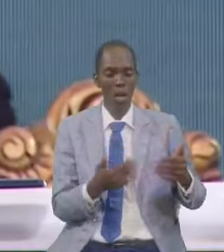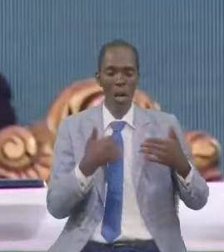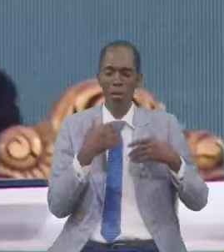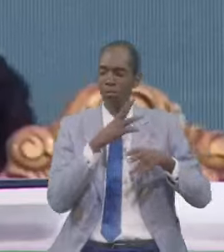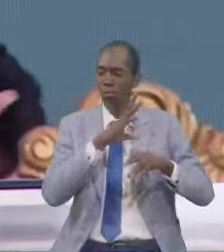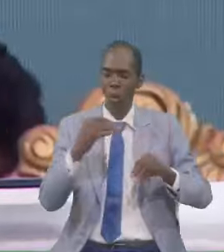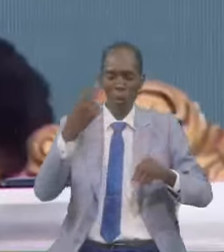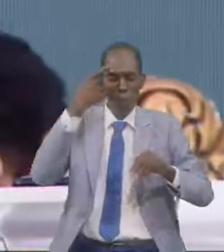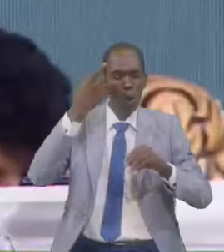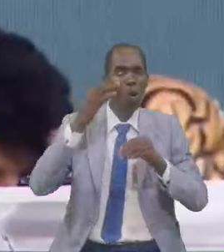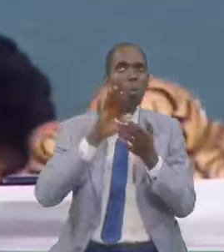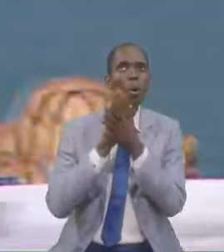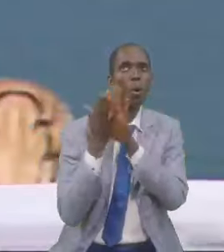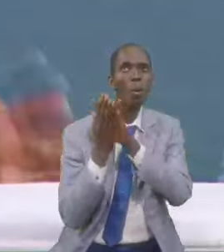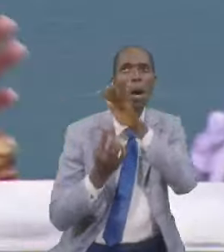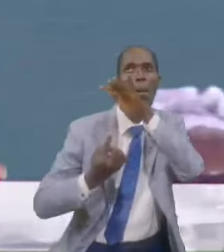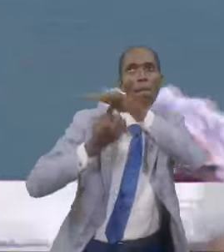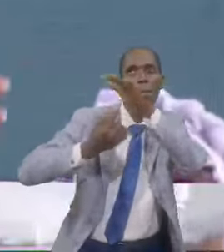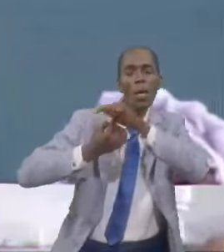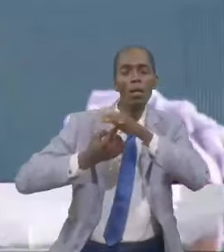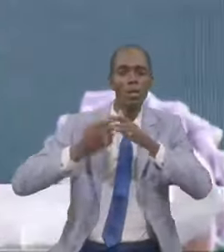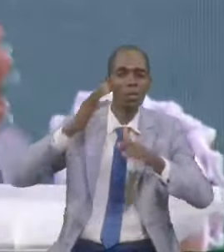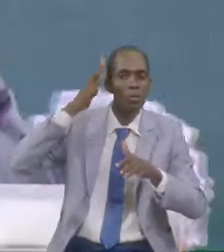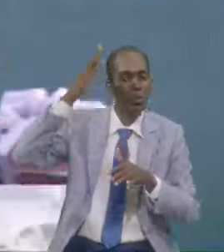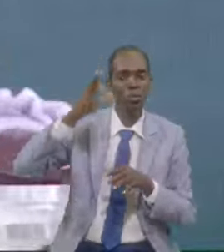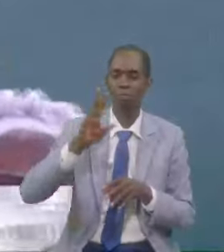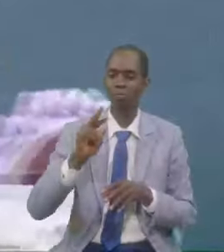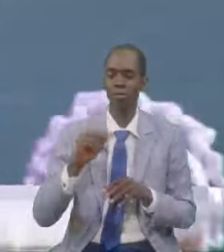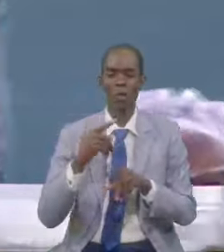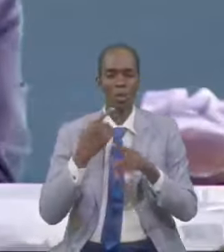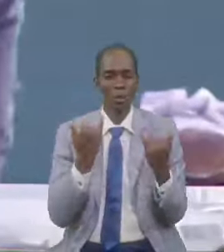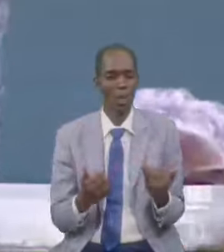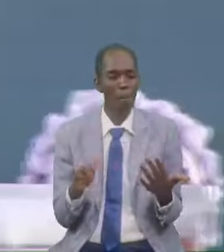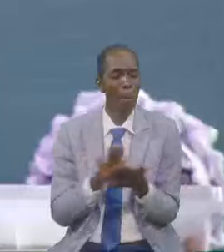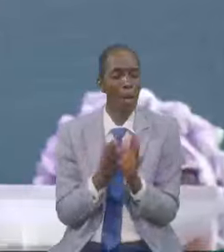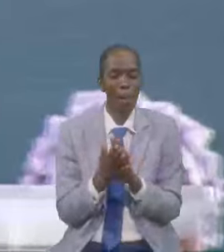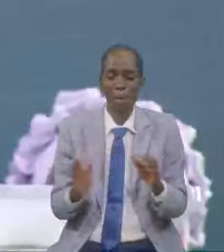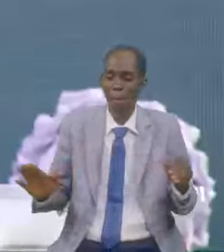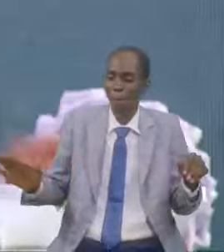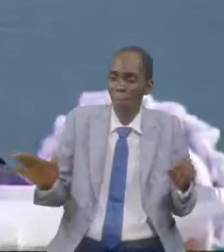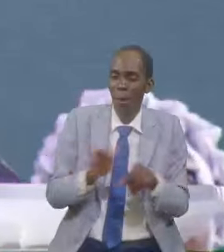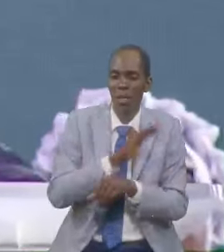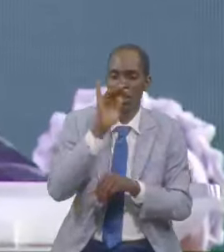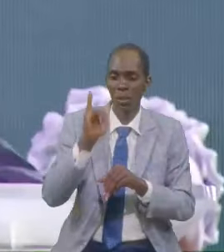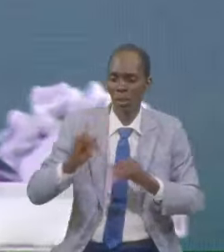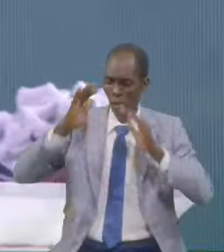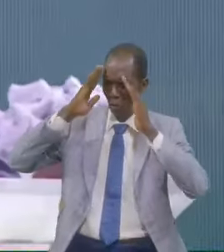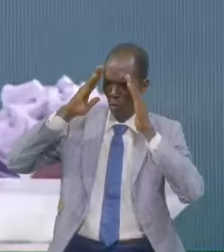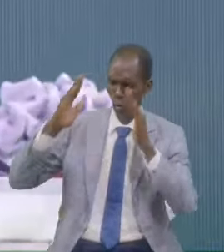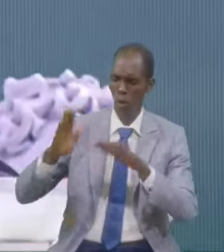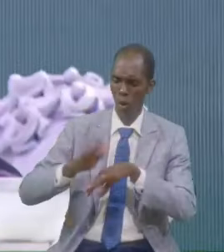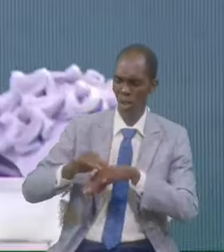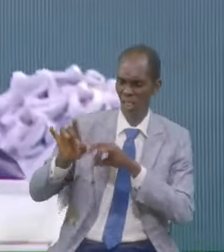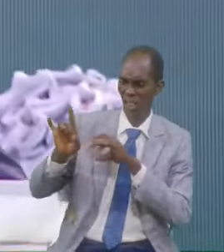హీరో కావాలనే మనసు అతనికి లేదు. He was ready full time hatred in his heart. సంపూర్ణ